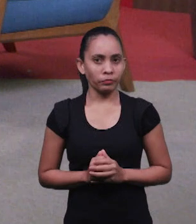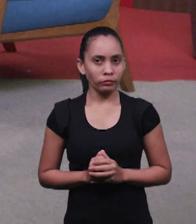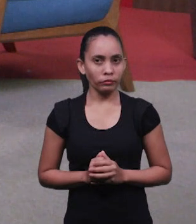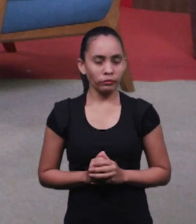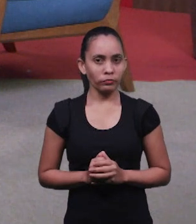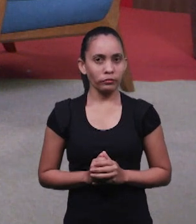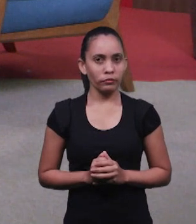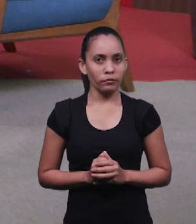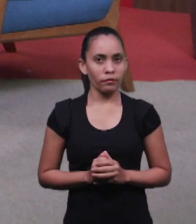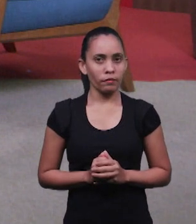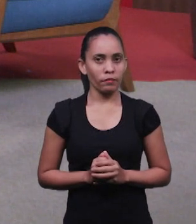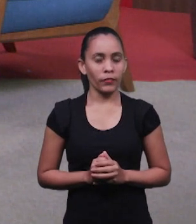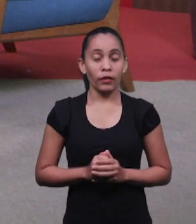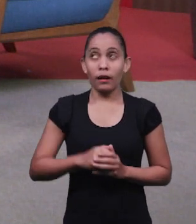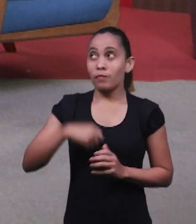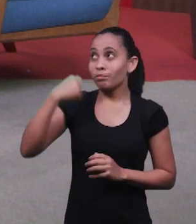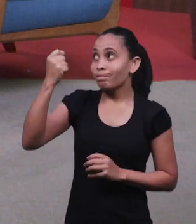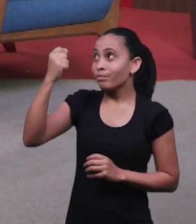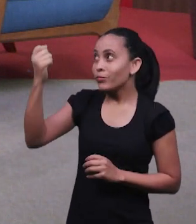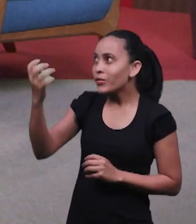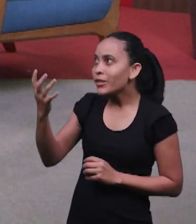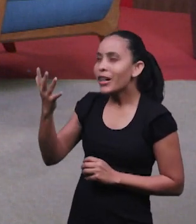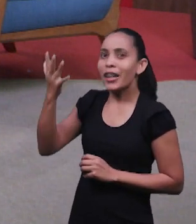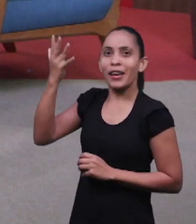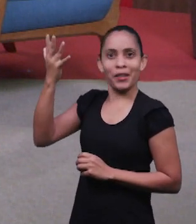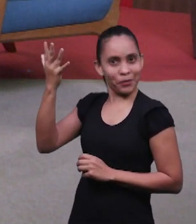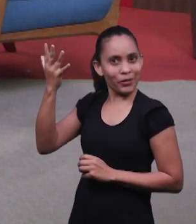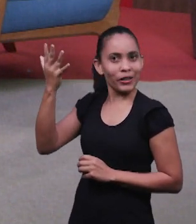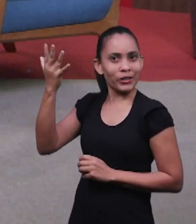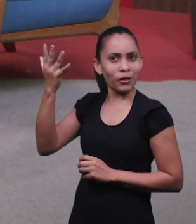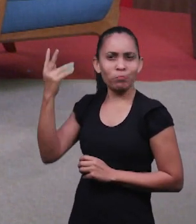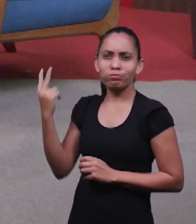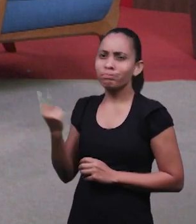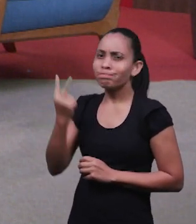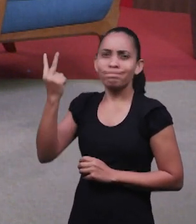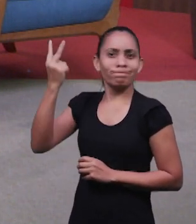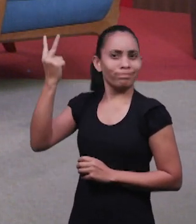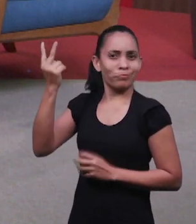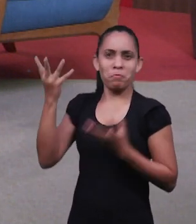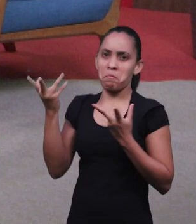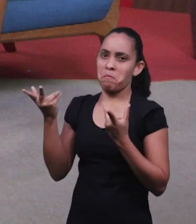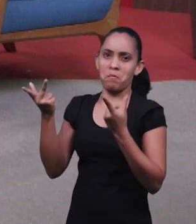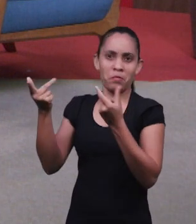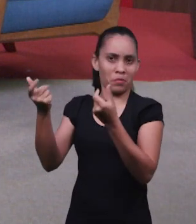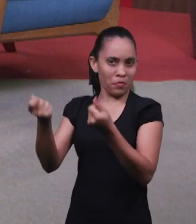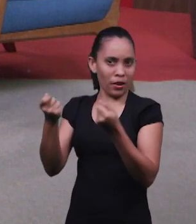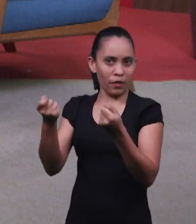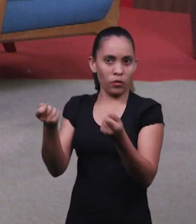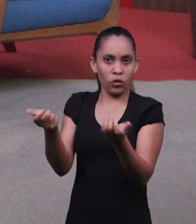ce qui est une démonstration que la quantité de révélations, la richesse est très grande